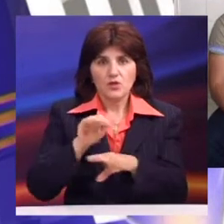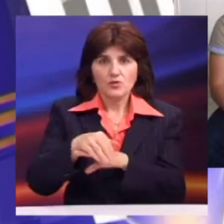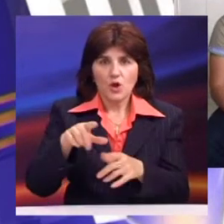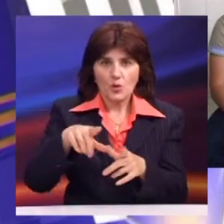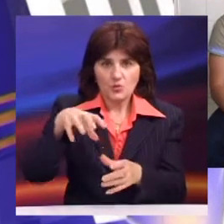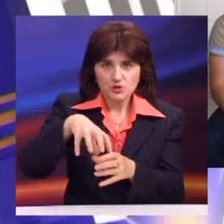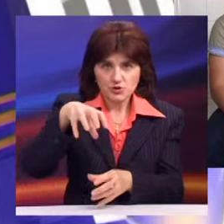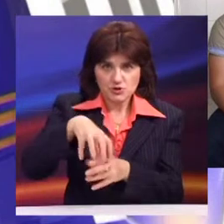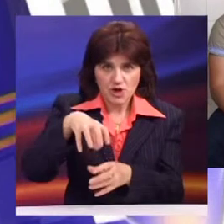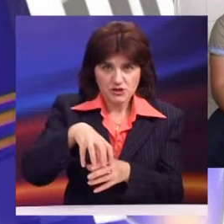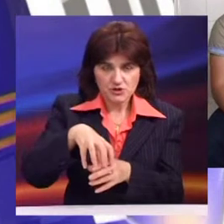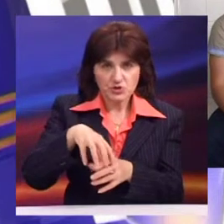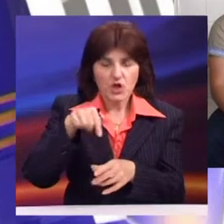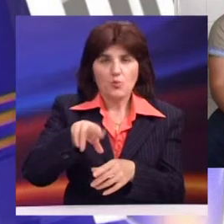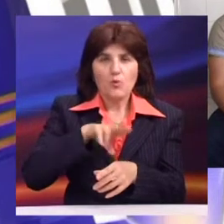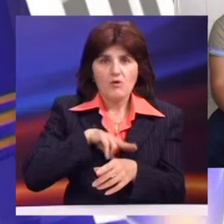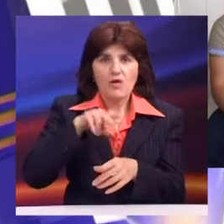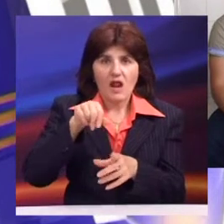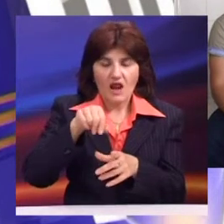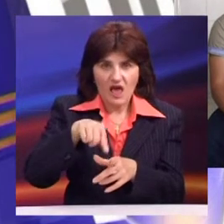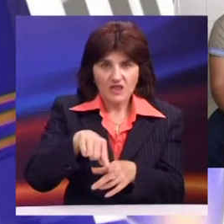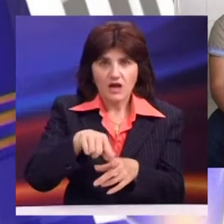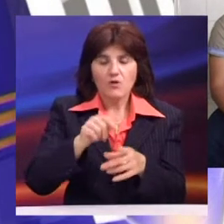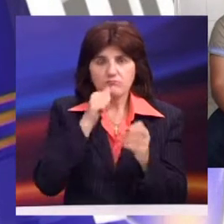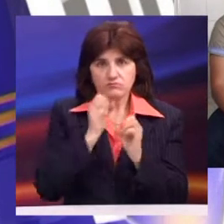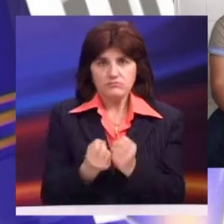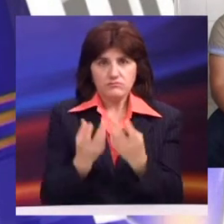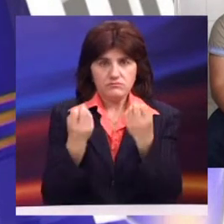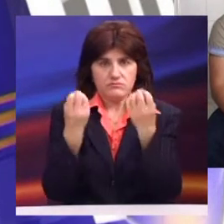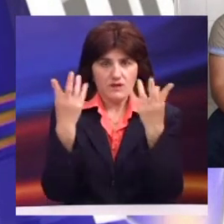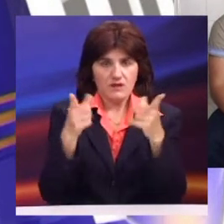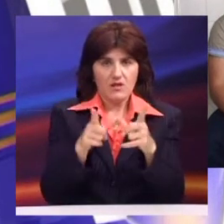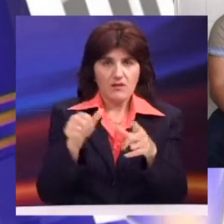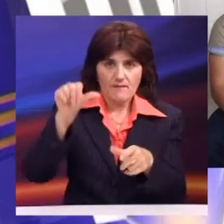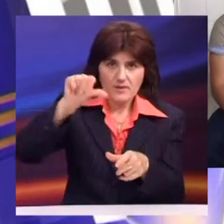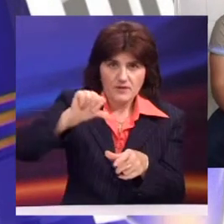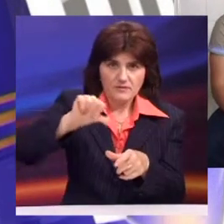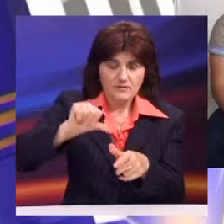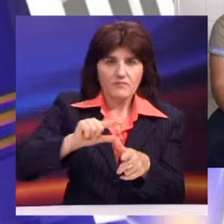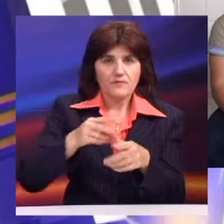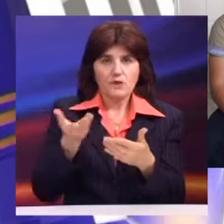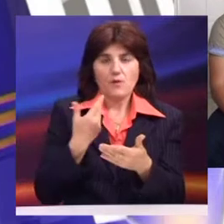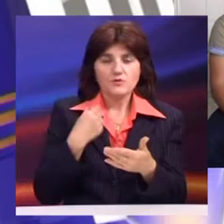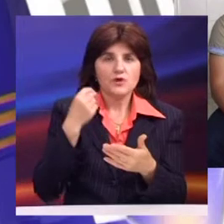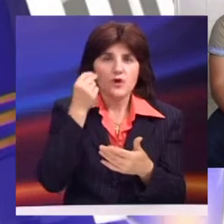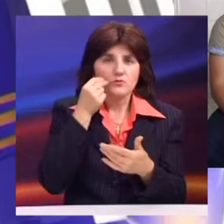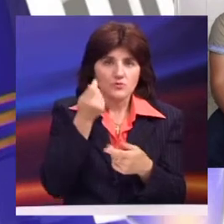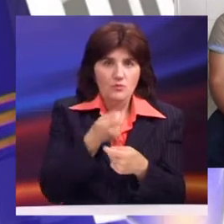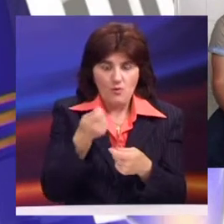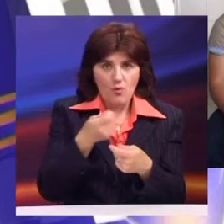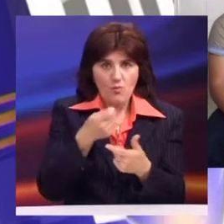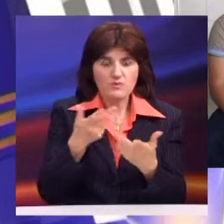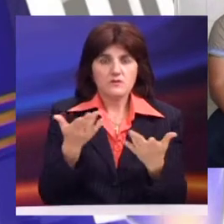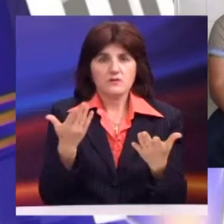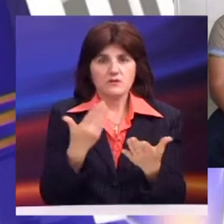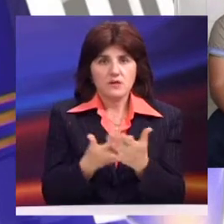se izlije u čašu, a u čašu se nalazi natrium, pa onda taj natrium burno reaguje, pa dodamo malo fenoltelina, pa se oboju ljubičasto. I